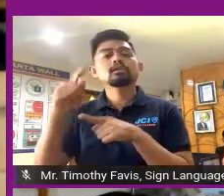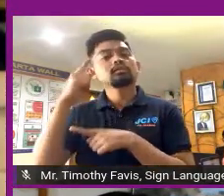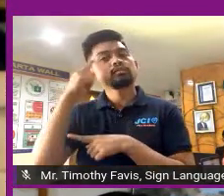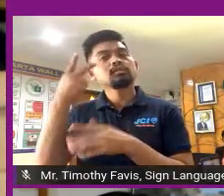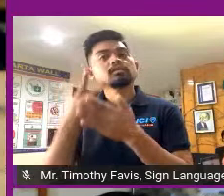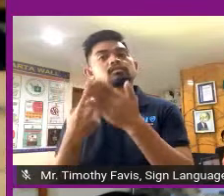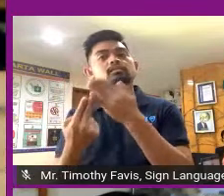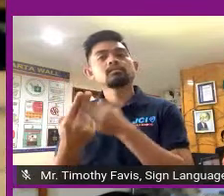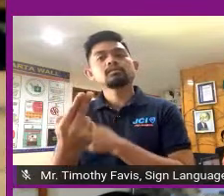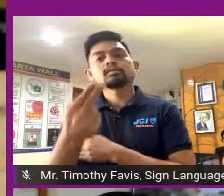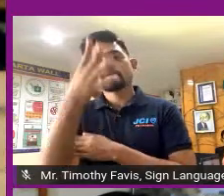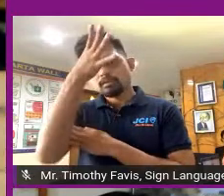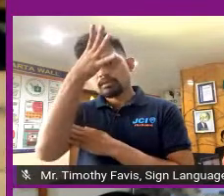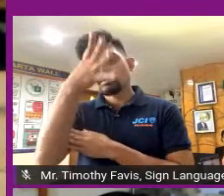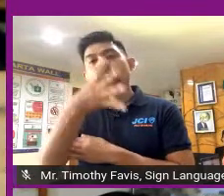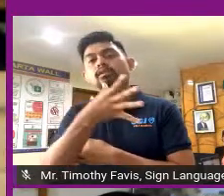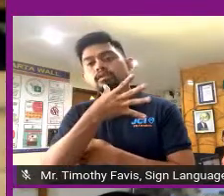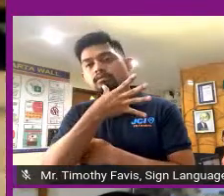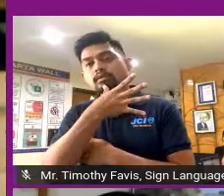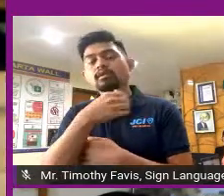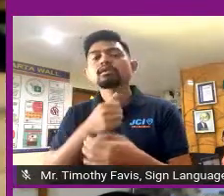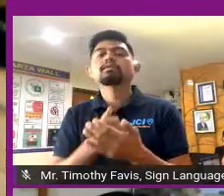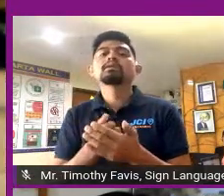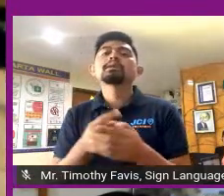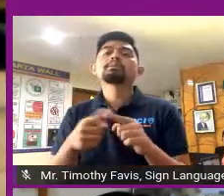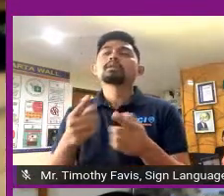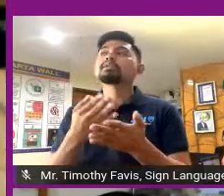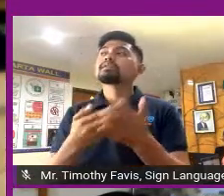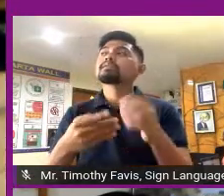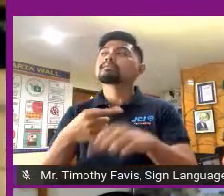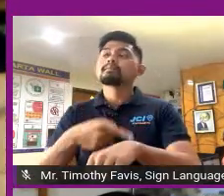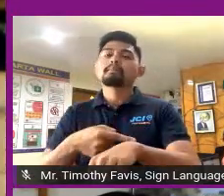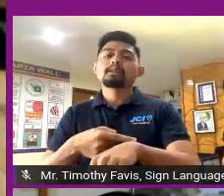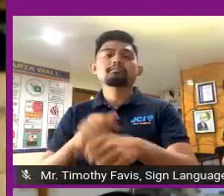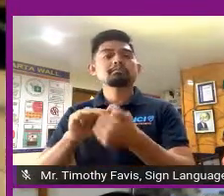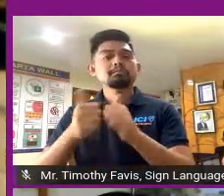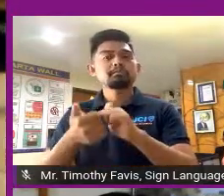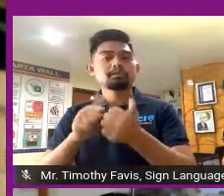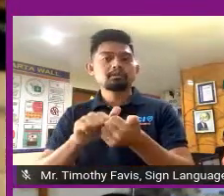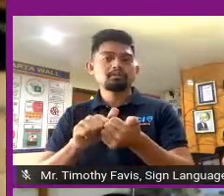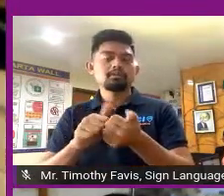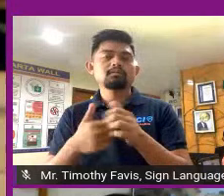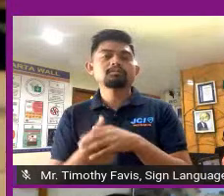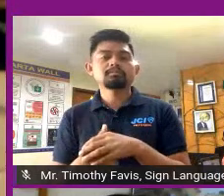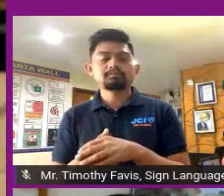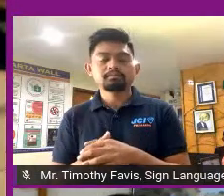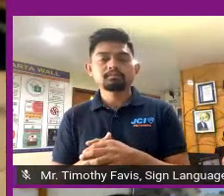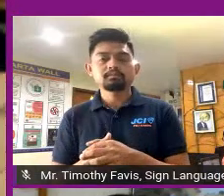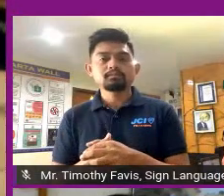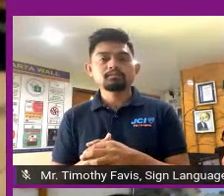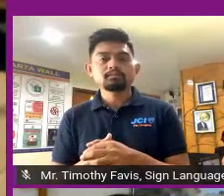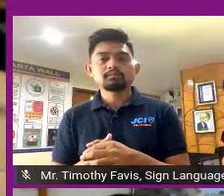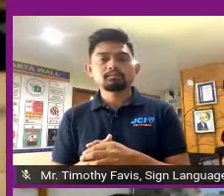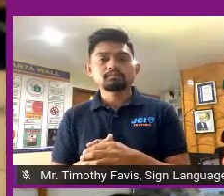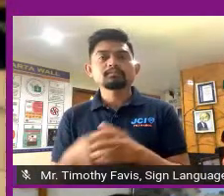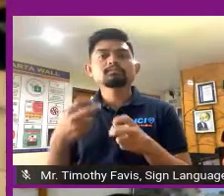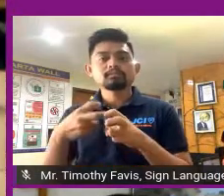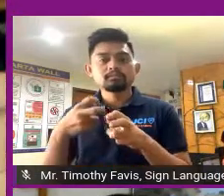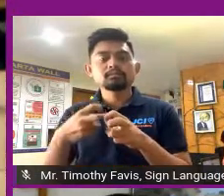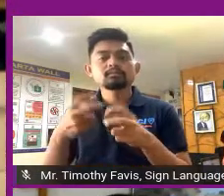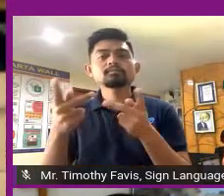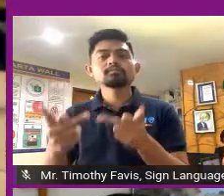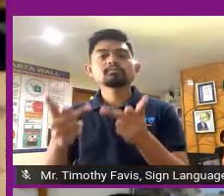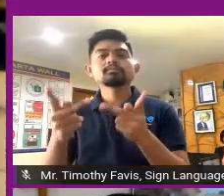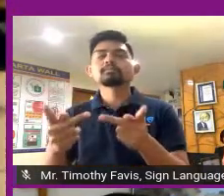both nanay and tatay. Kaya lang kung minsan, noon problema namin yan nung nag-aano kami, hindi talaga makapag-attend.